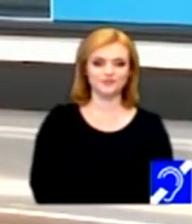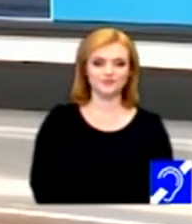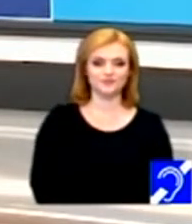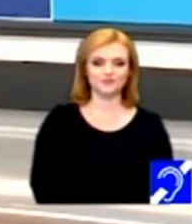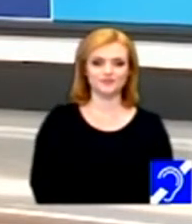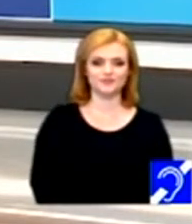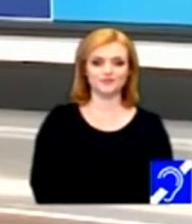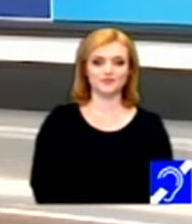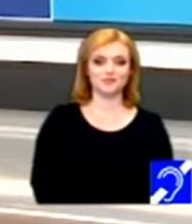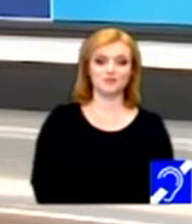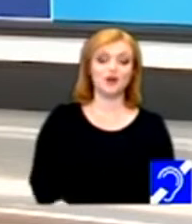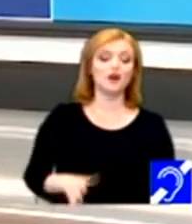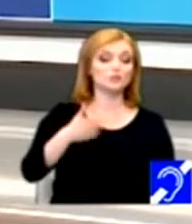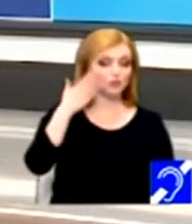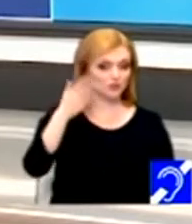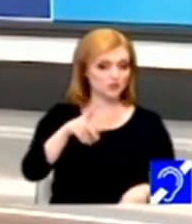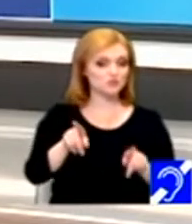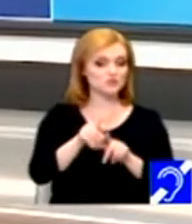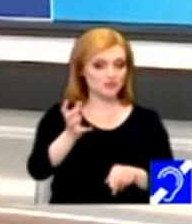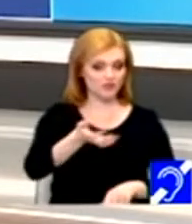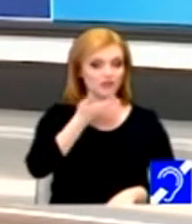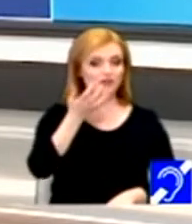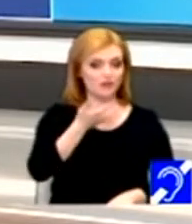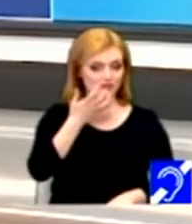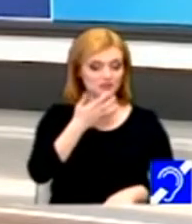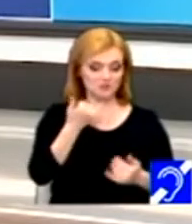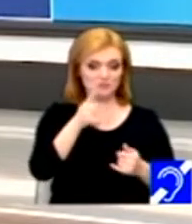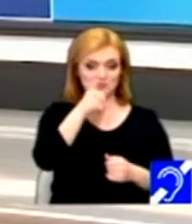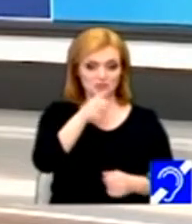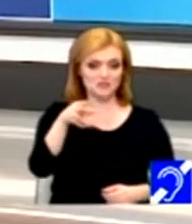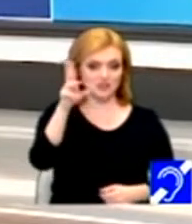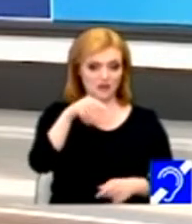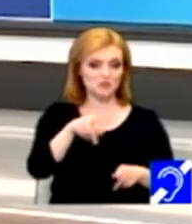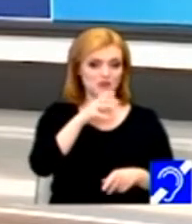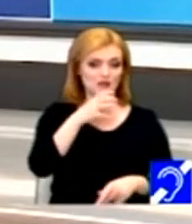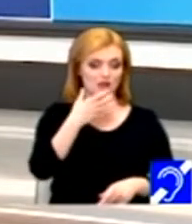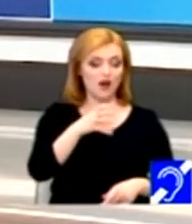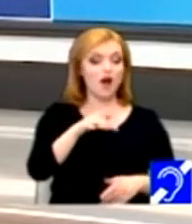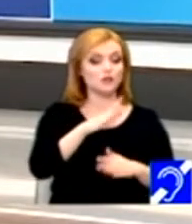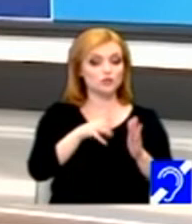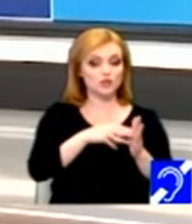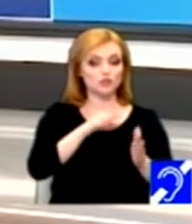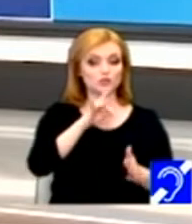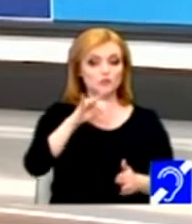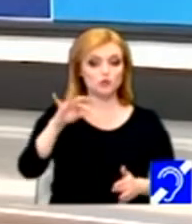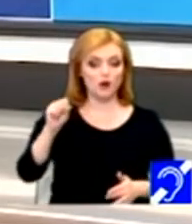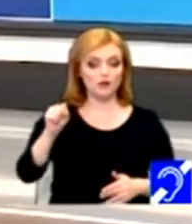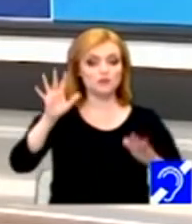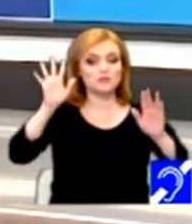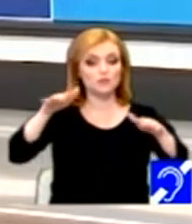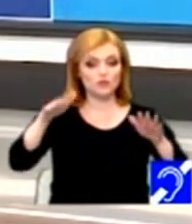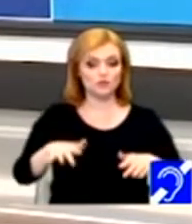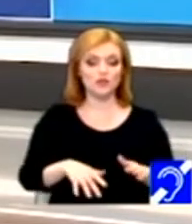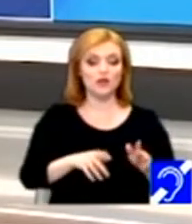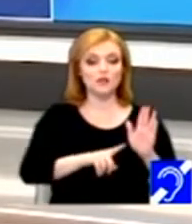Vreme mult prea caldă pentru această perioadă a anului vom avea și în România, iar la Timișoara va ploua. Valorile termice vor varia între 9